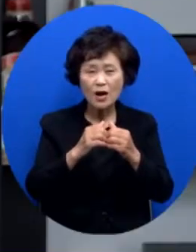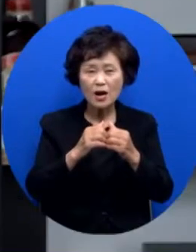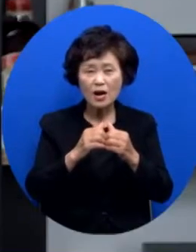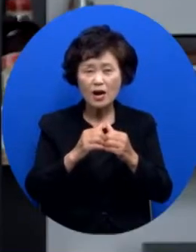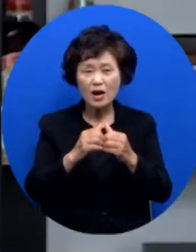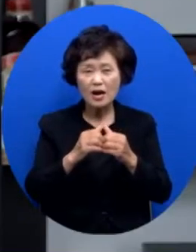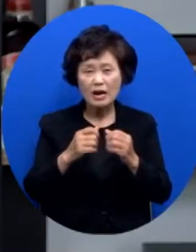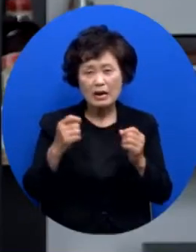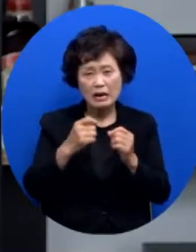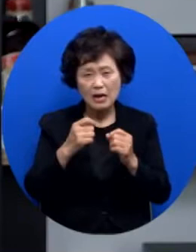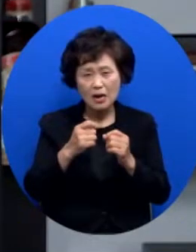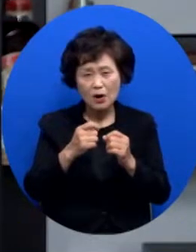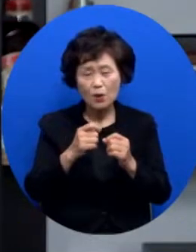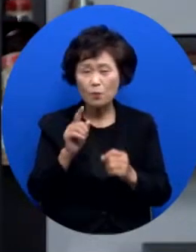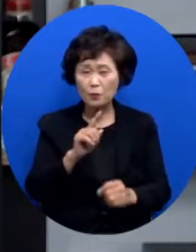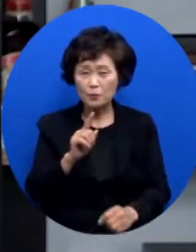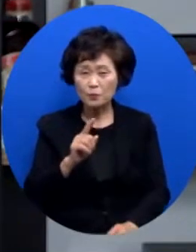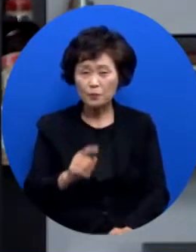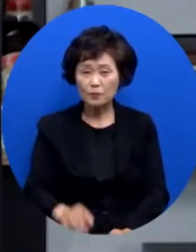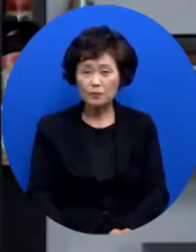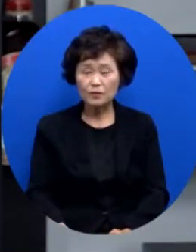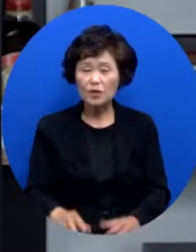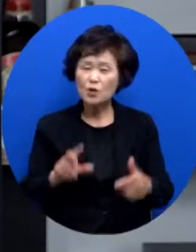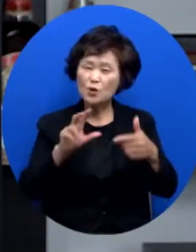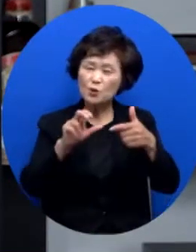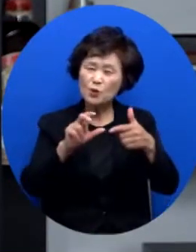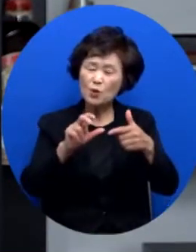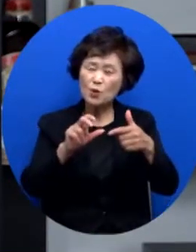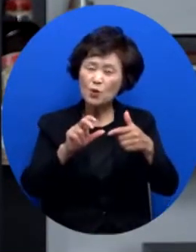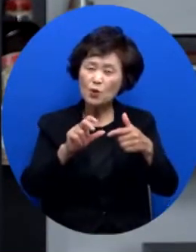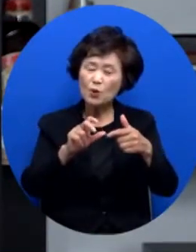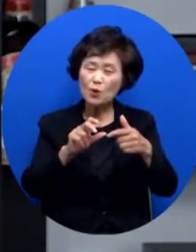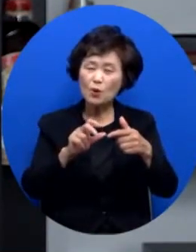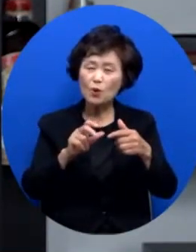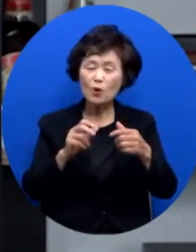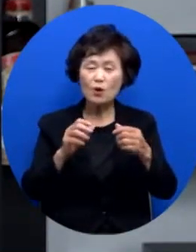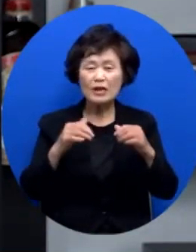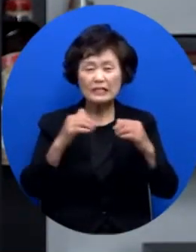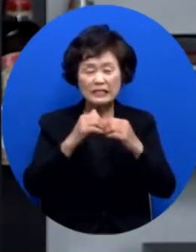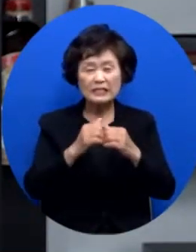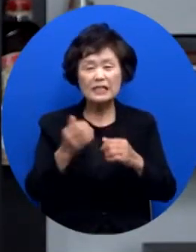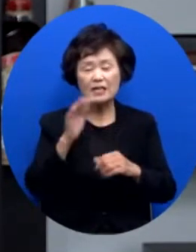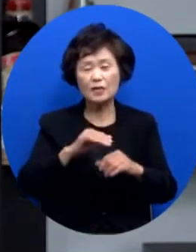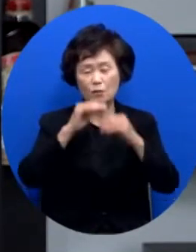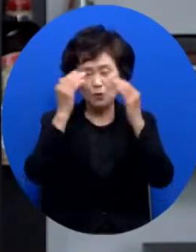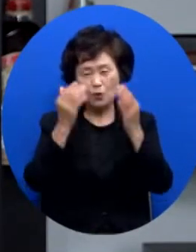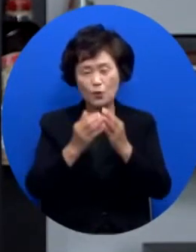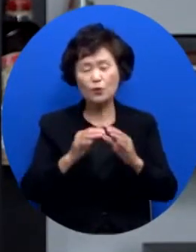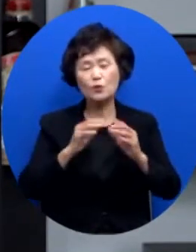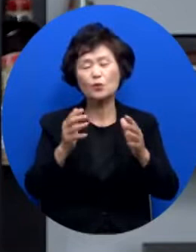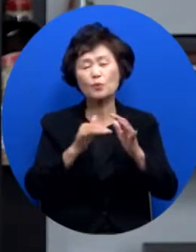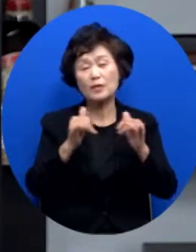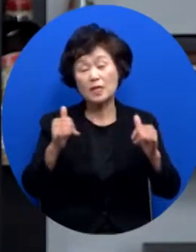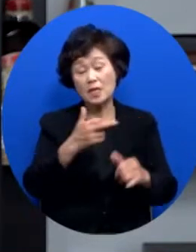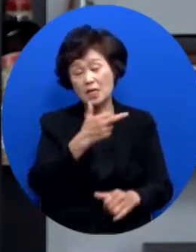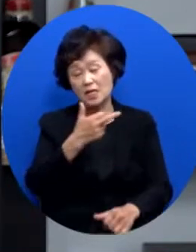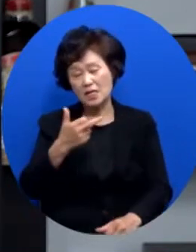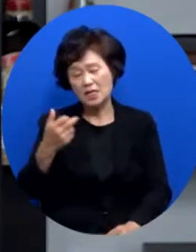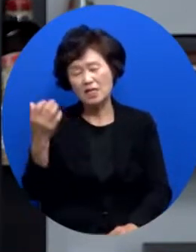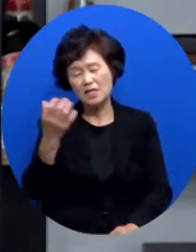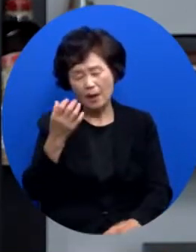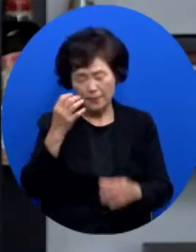네, 6.25가 모든 우리 국민들 전체에게 정말 아주 크나큰 아픔을 남긴